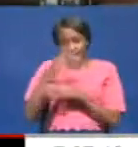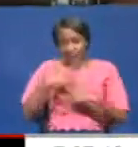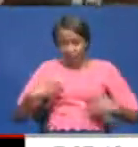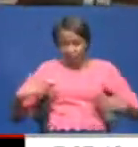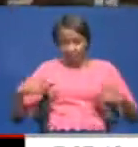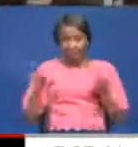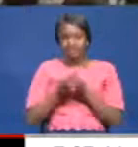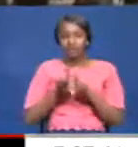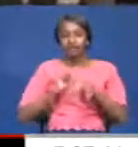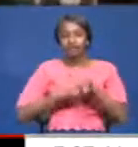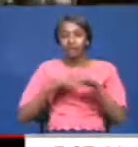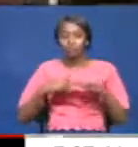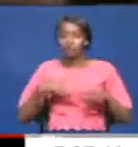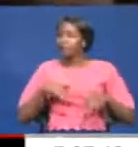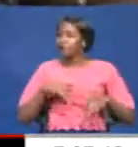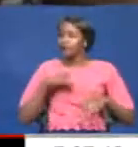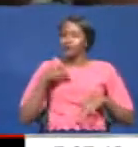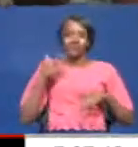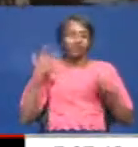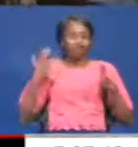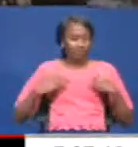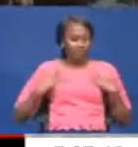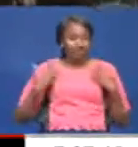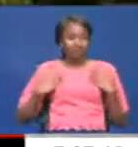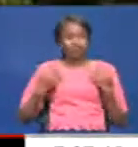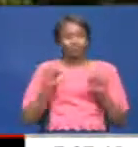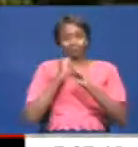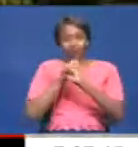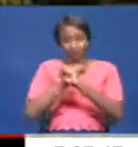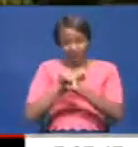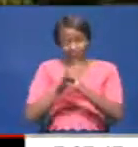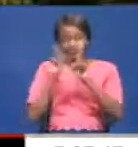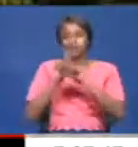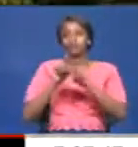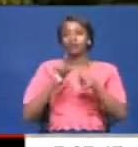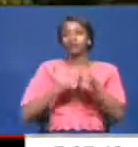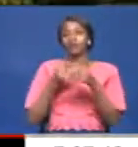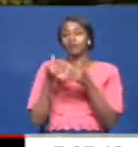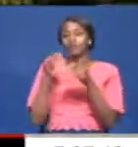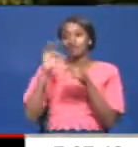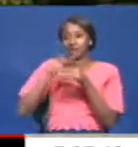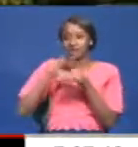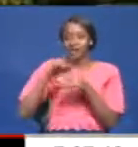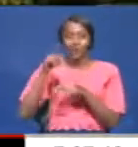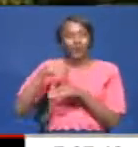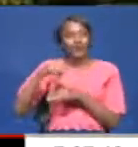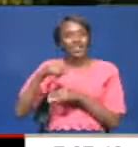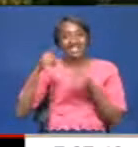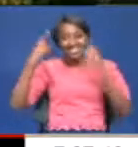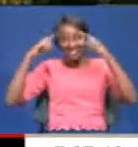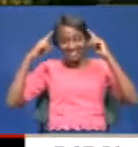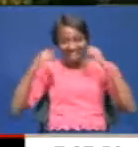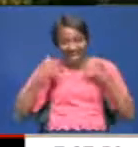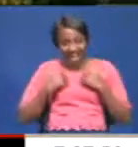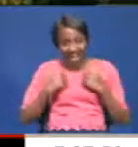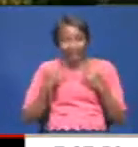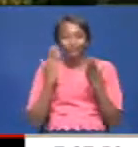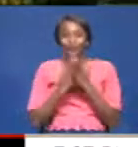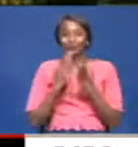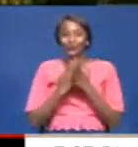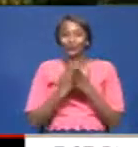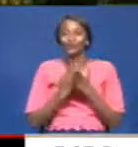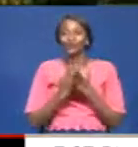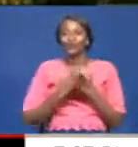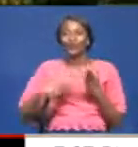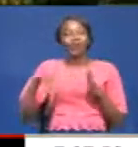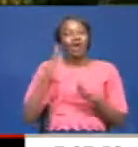salama zaidi huku nchi ikielekea katika uchaguzi mkuu wa mwezi ujao. Tumefaulu na tumelala. Pia watoto